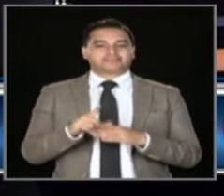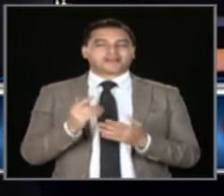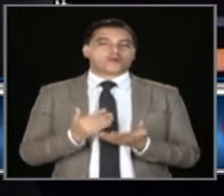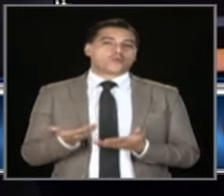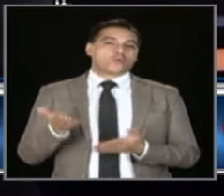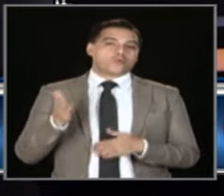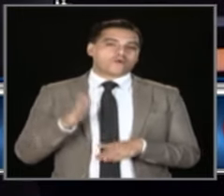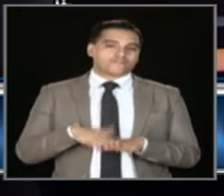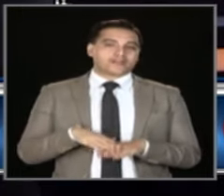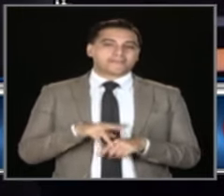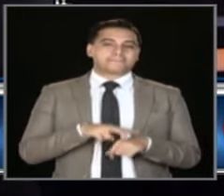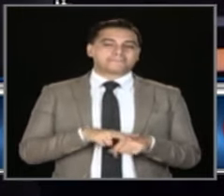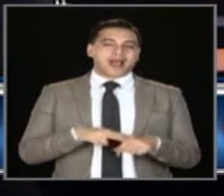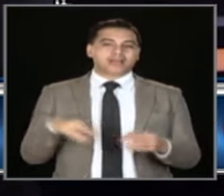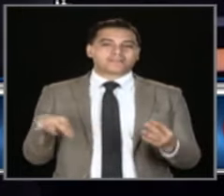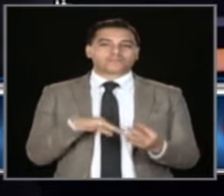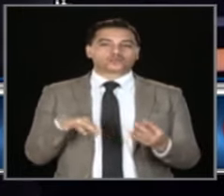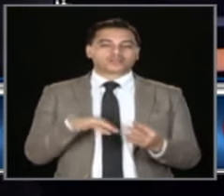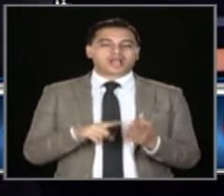وأول عميد المعهد الموسيقى،